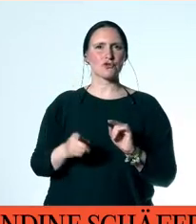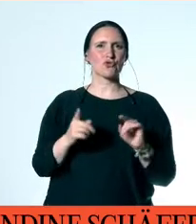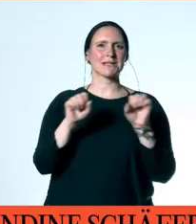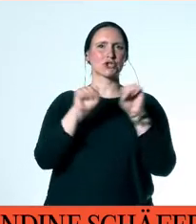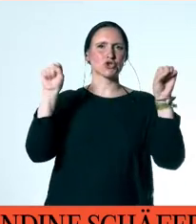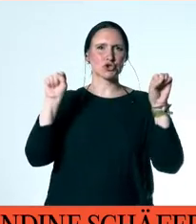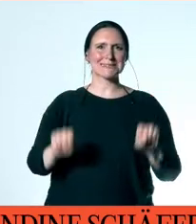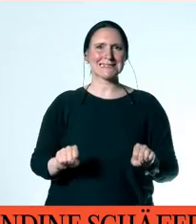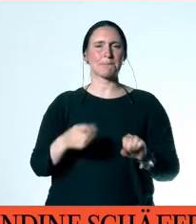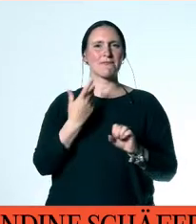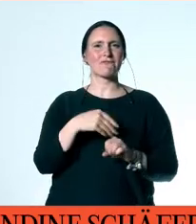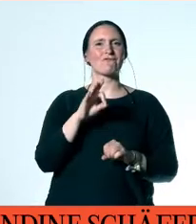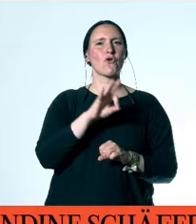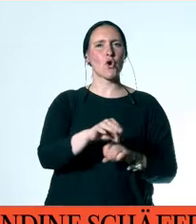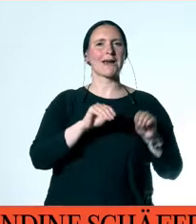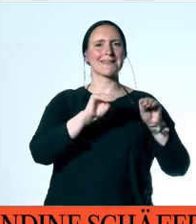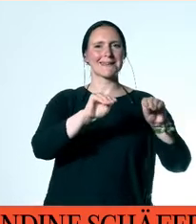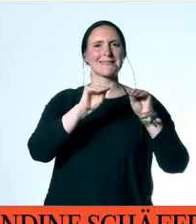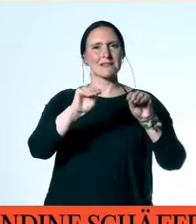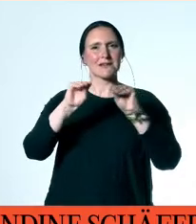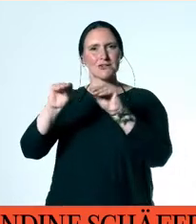zusammenzukommen, gemeinsam zu handeln, zu agieren.